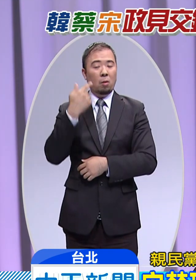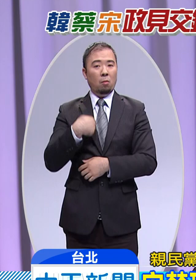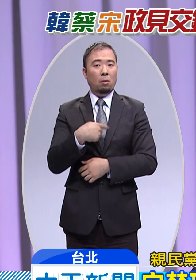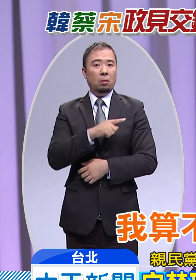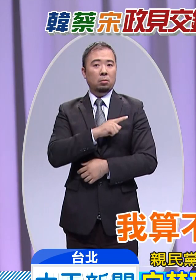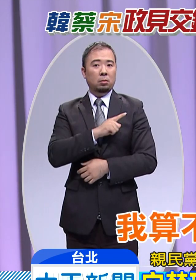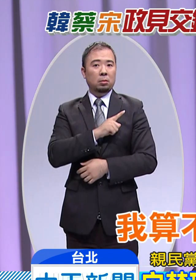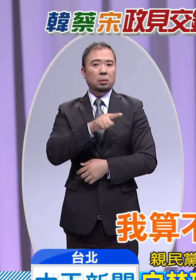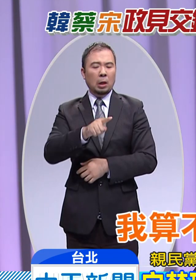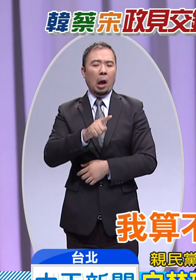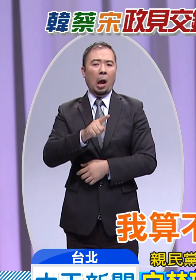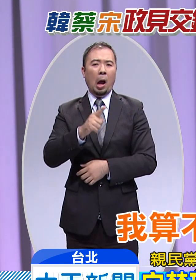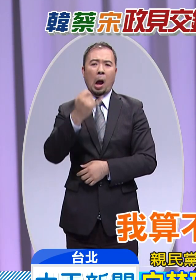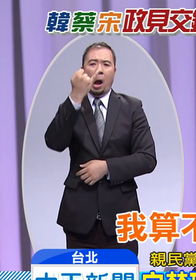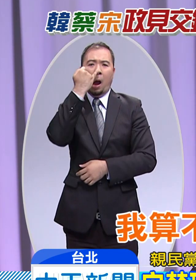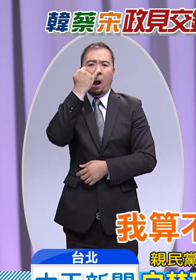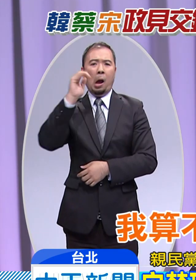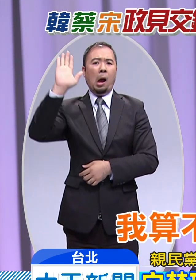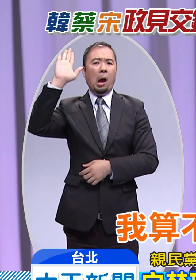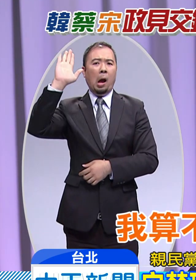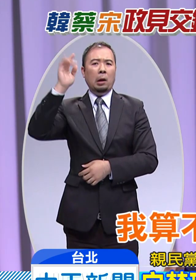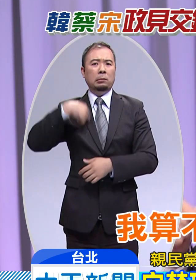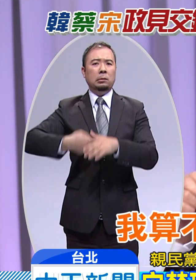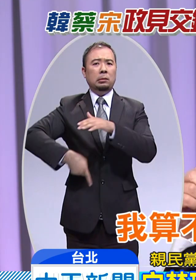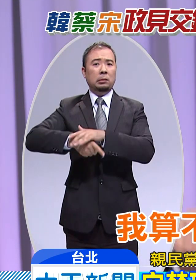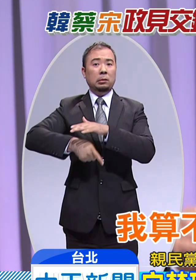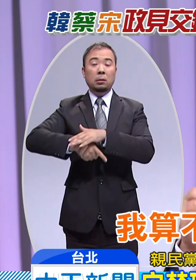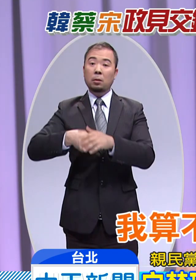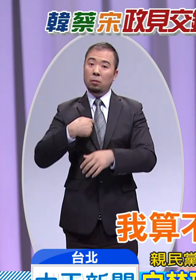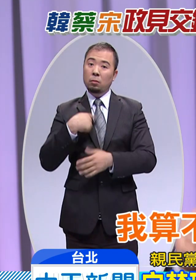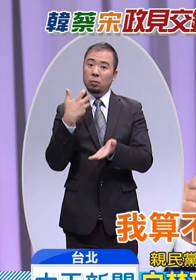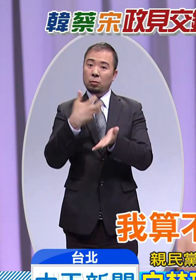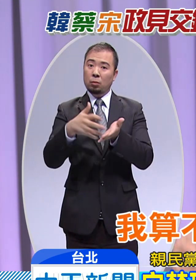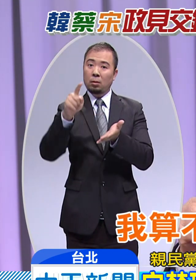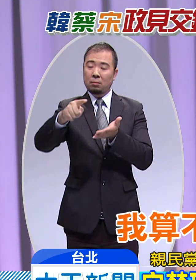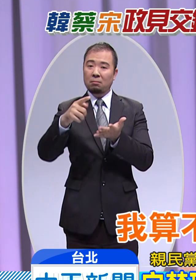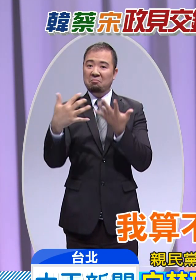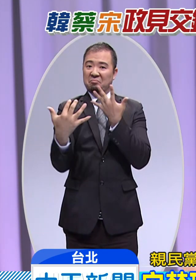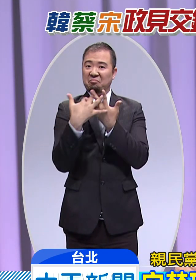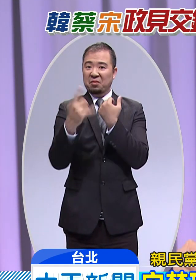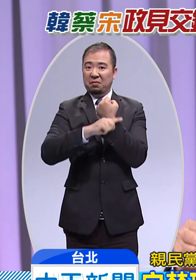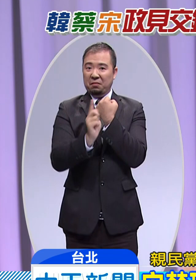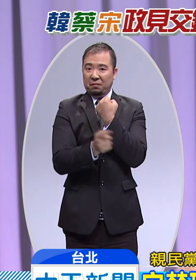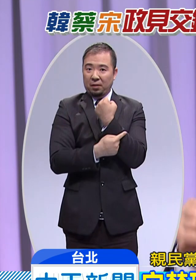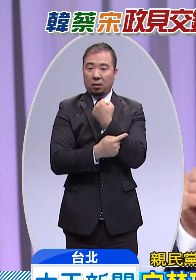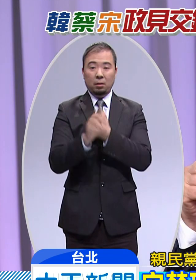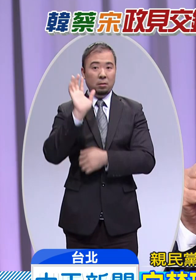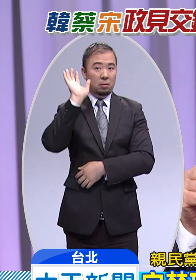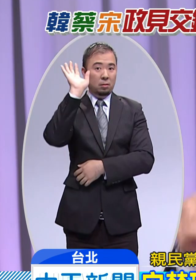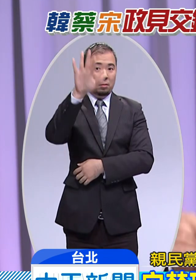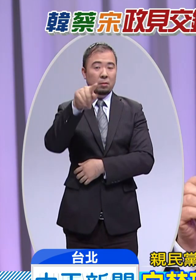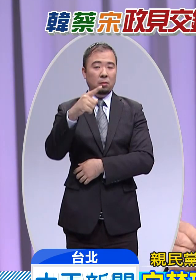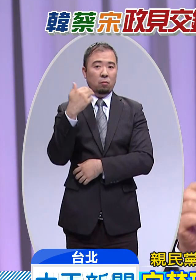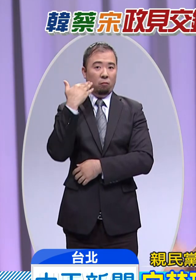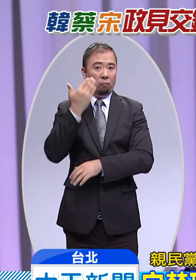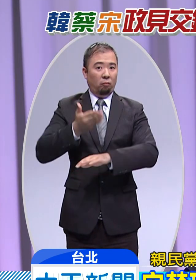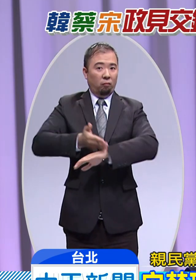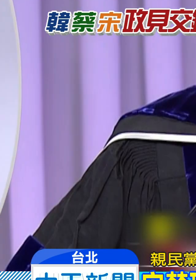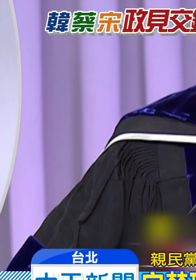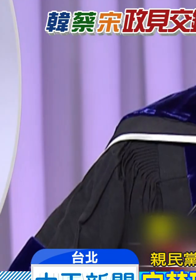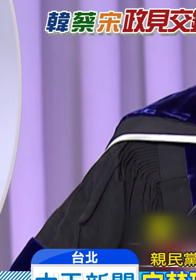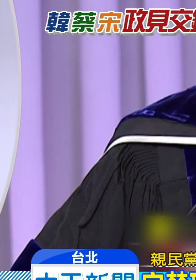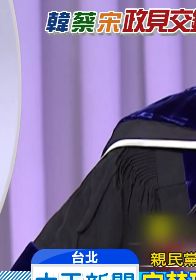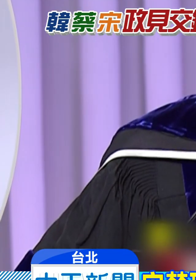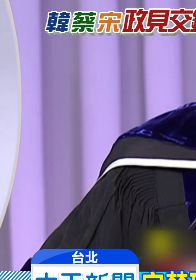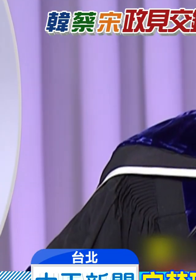首，我算不算我是渗透法将来要处置的对